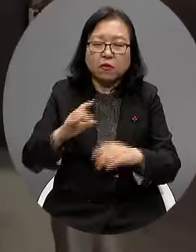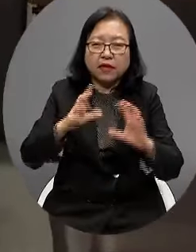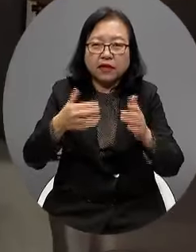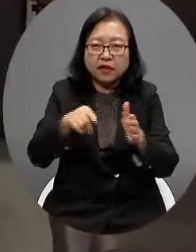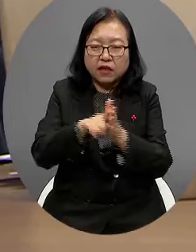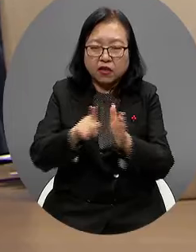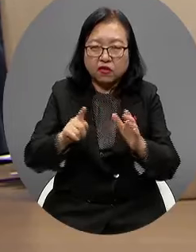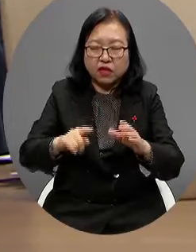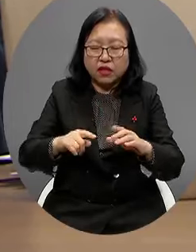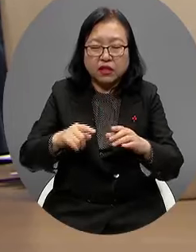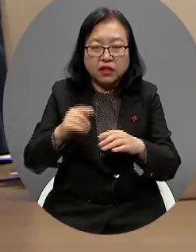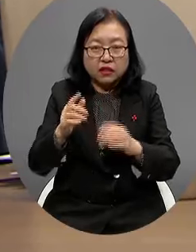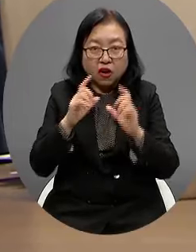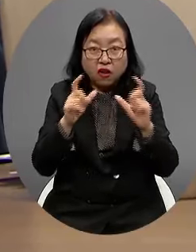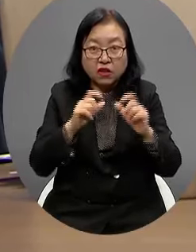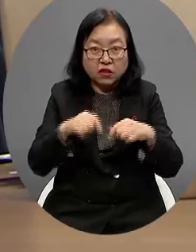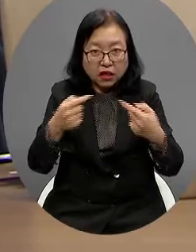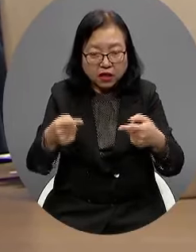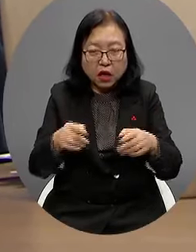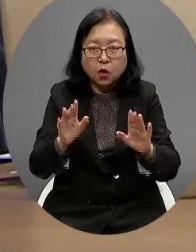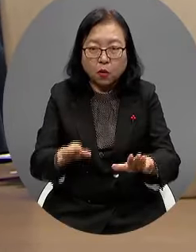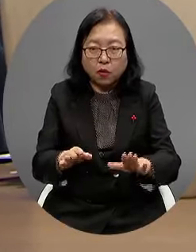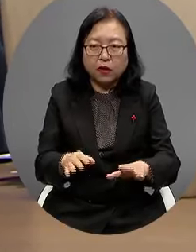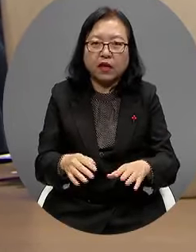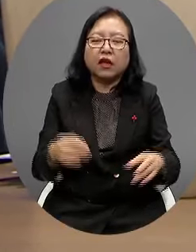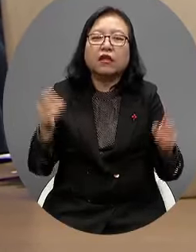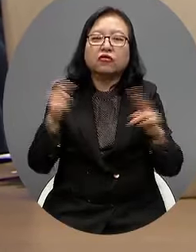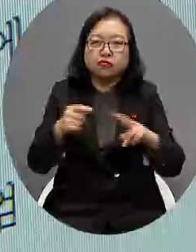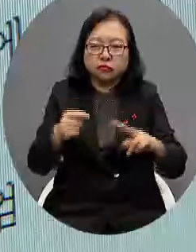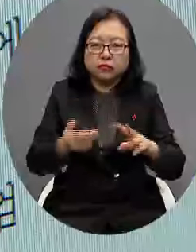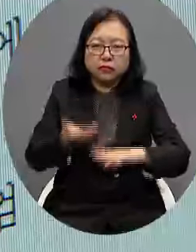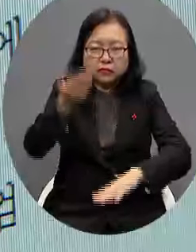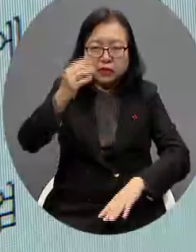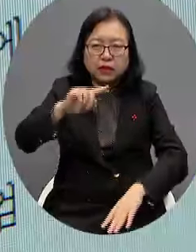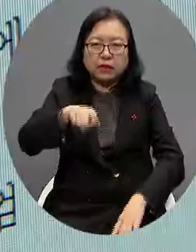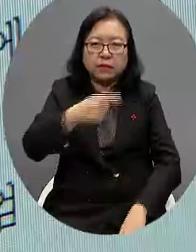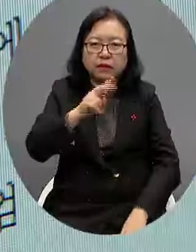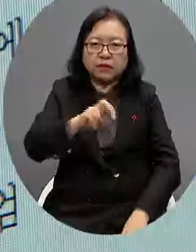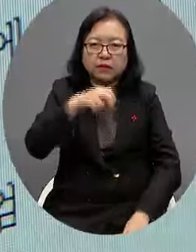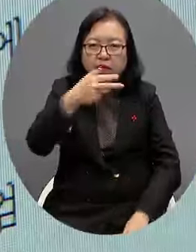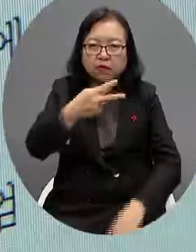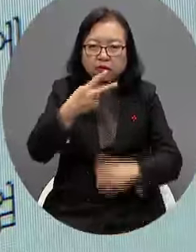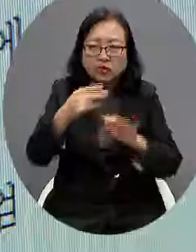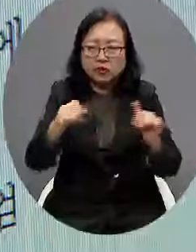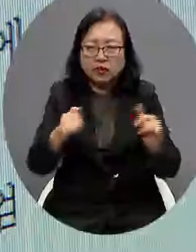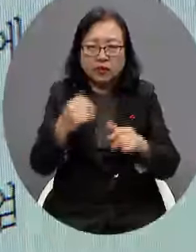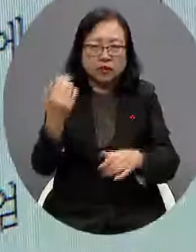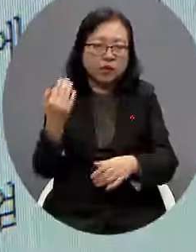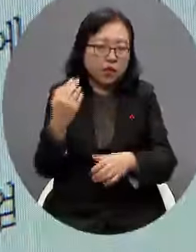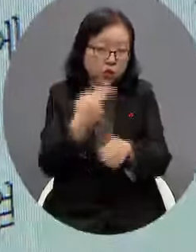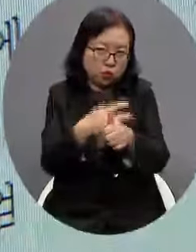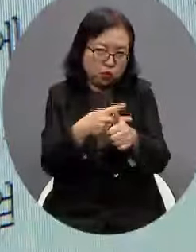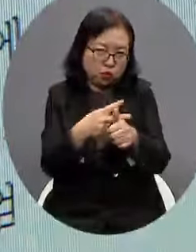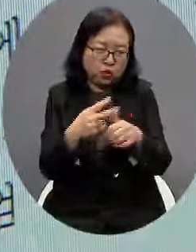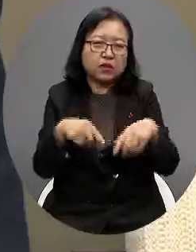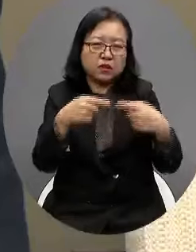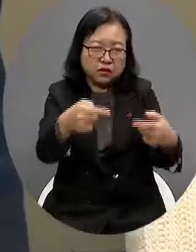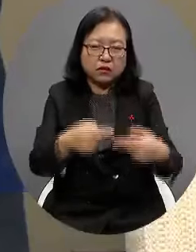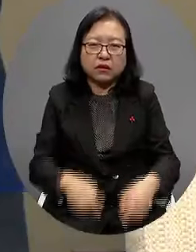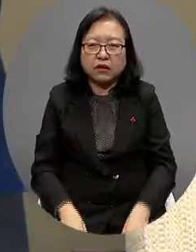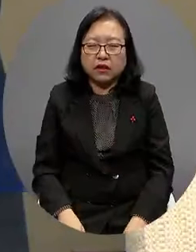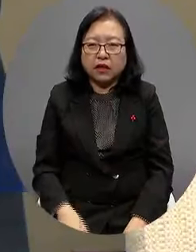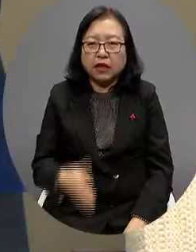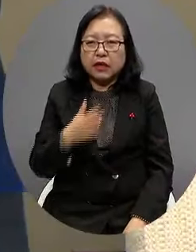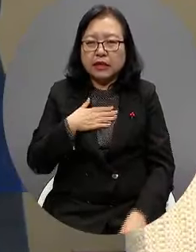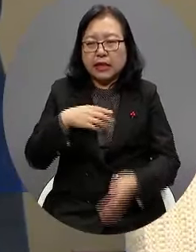엿세 만에 두배가 넘는 122명이 동참해 전체 교수의 절반을 넘었습니다 교육자이기